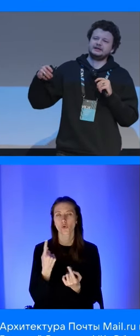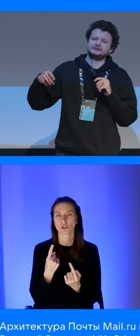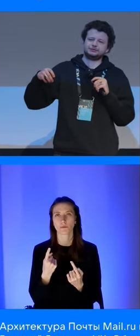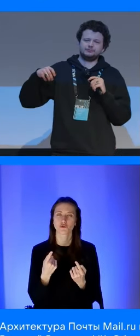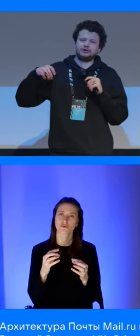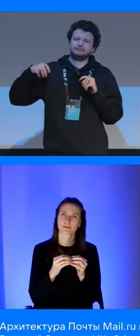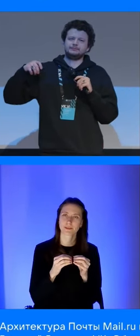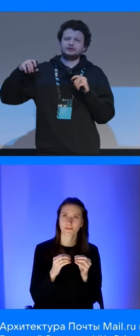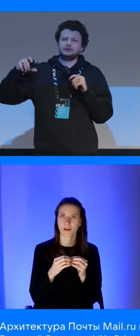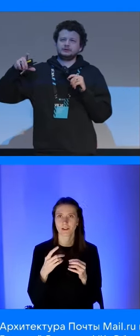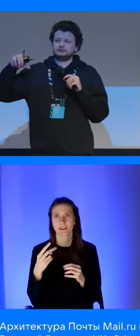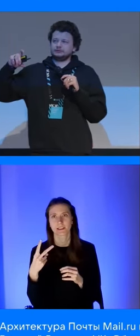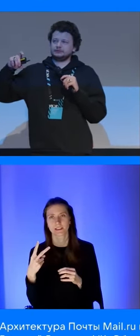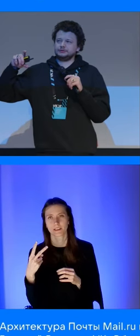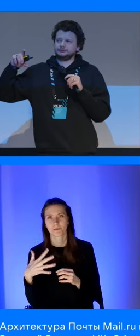автоматике гоняется чуть более